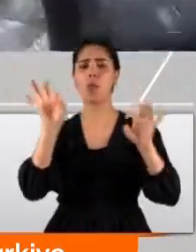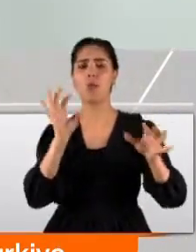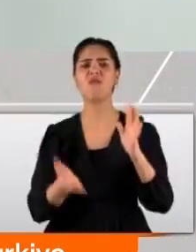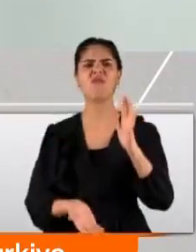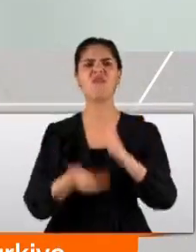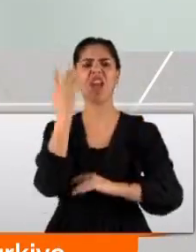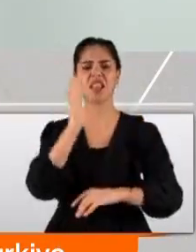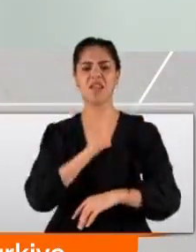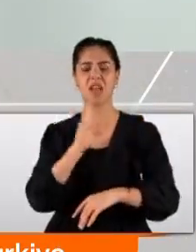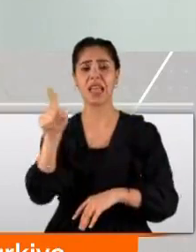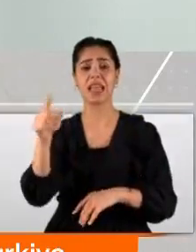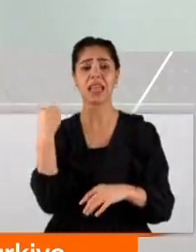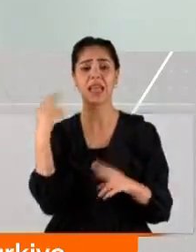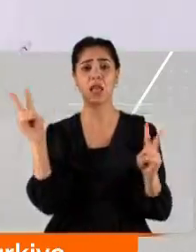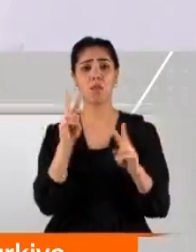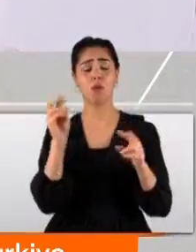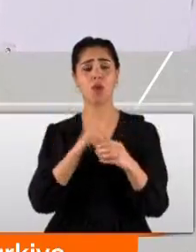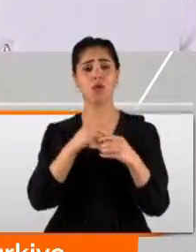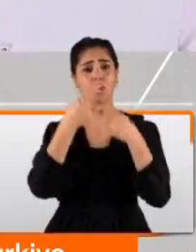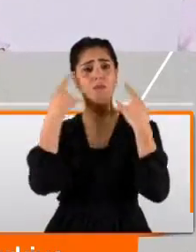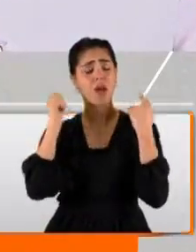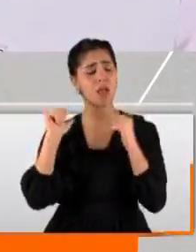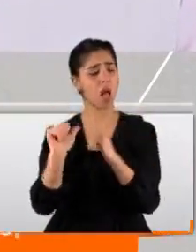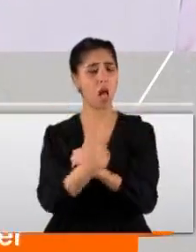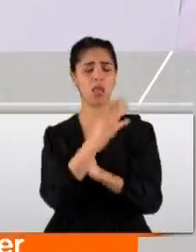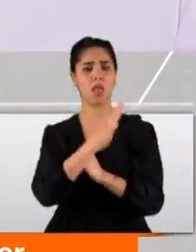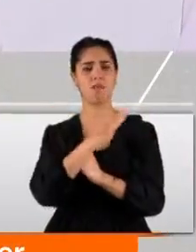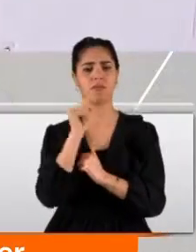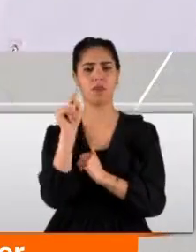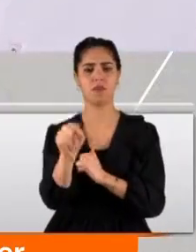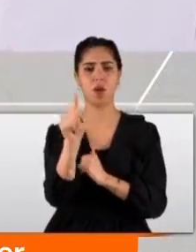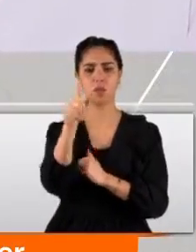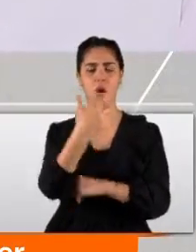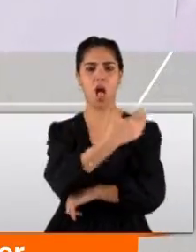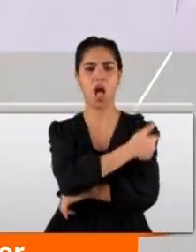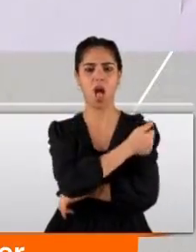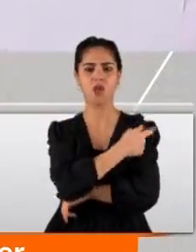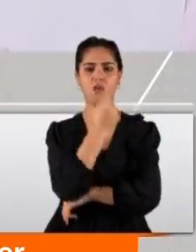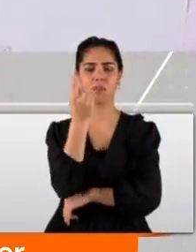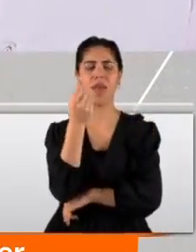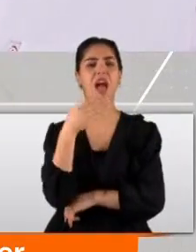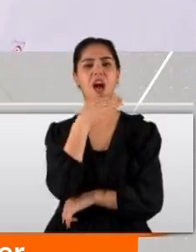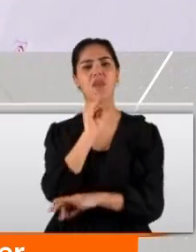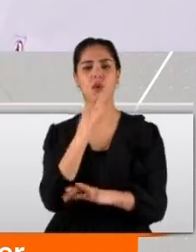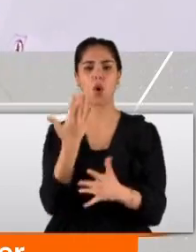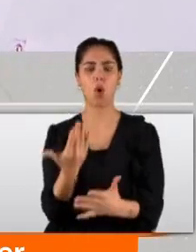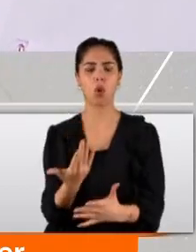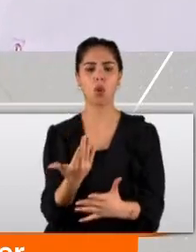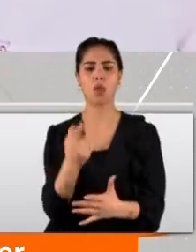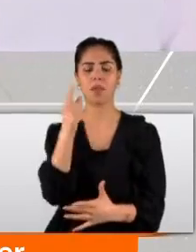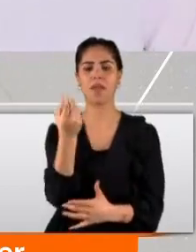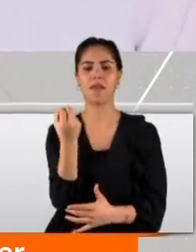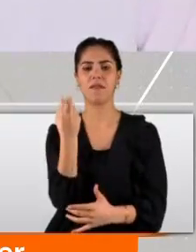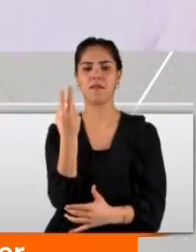yeni varyant için çok daha fazla önem taşıyor. İnaktif virüs aşıları bu durumda biraz daha avantajlı olabilir. Çünkü onlar